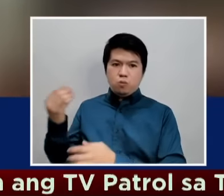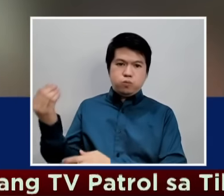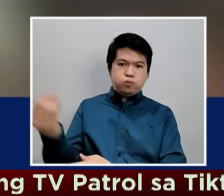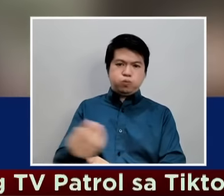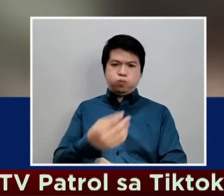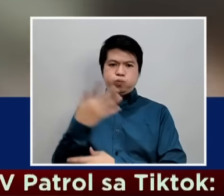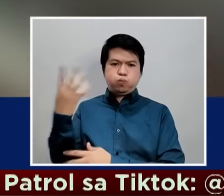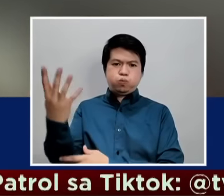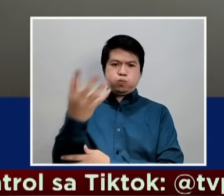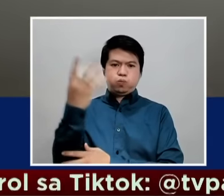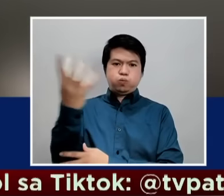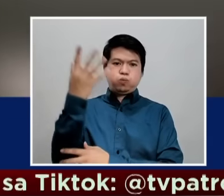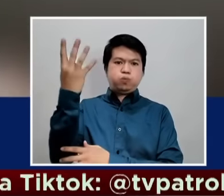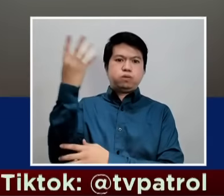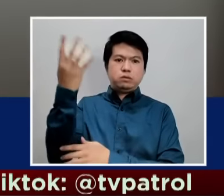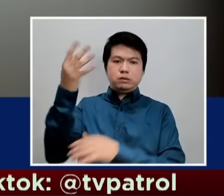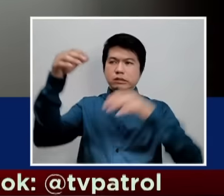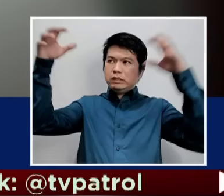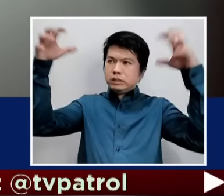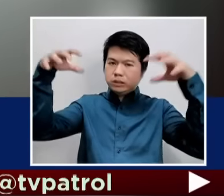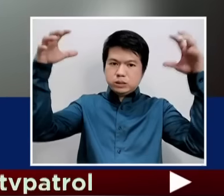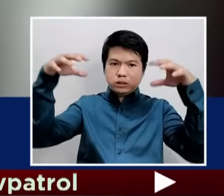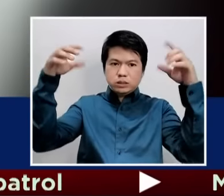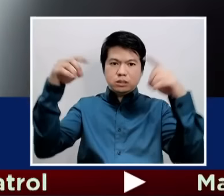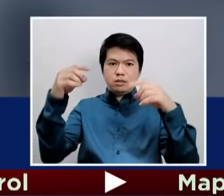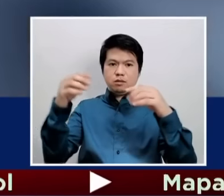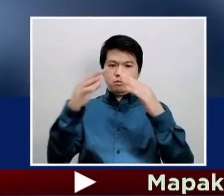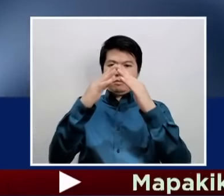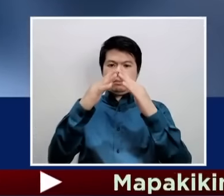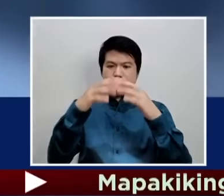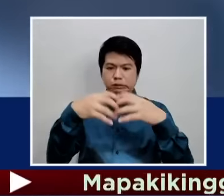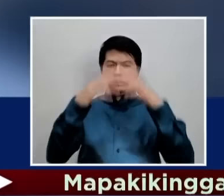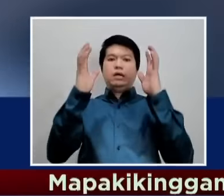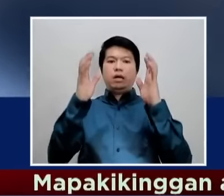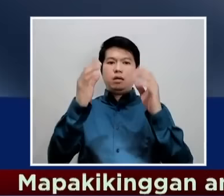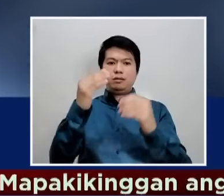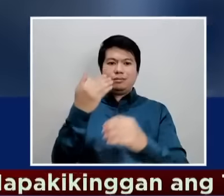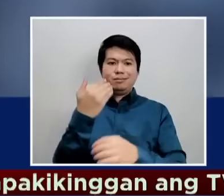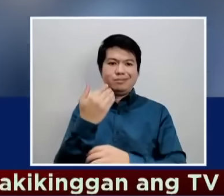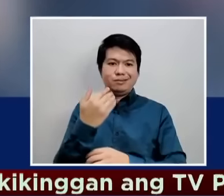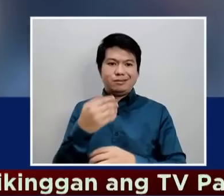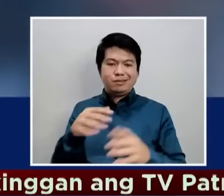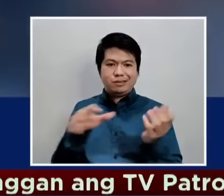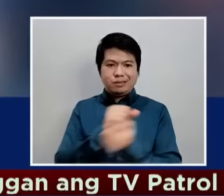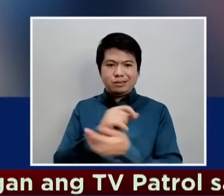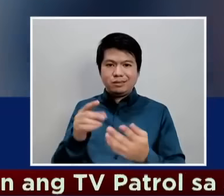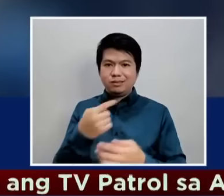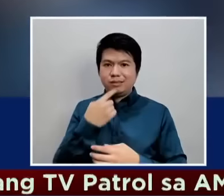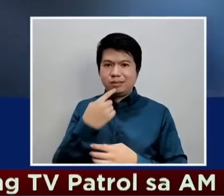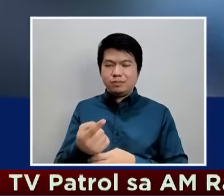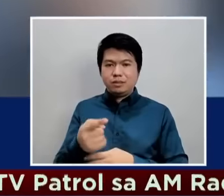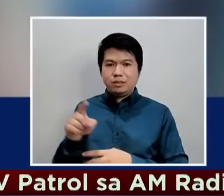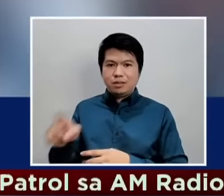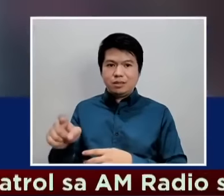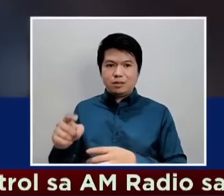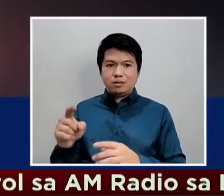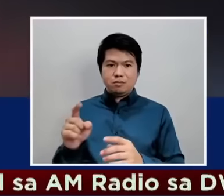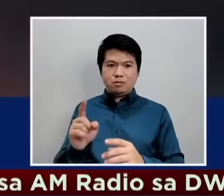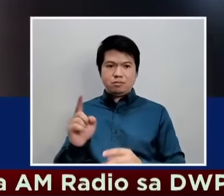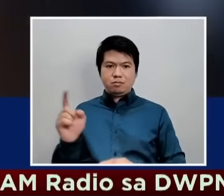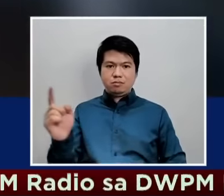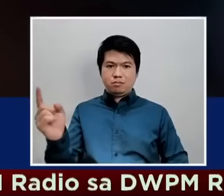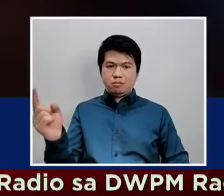na may kasamang ulan. Nasira ang bubong ng kanilang bahay at sinabi ng Bayan Patroler Teresa na nilapitan pa sila ng